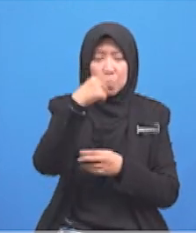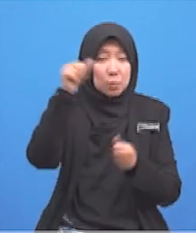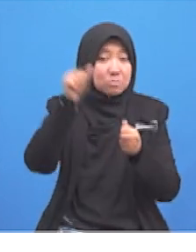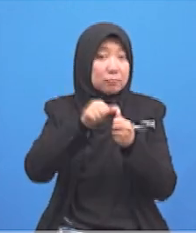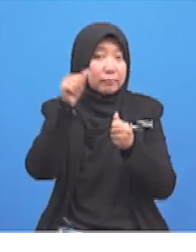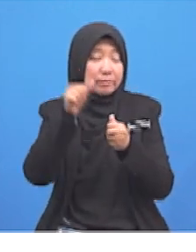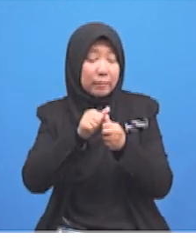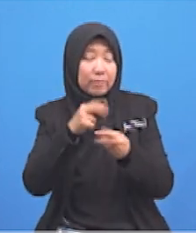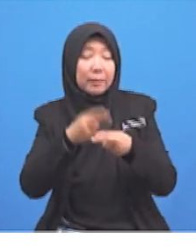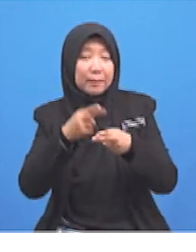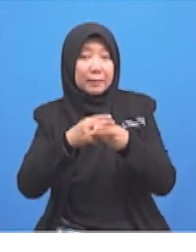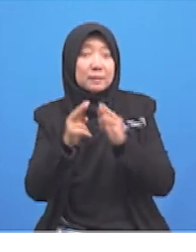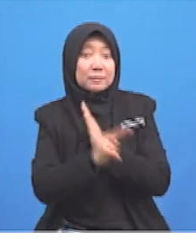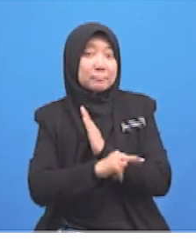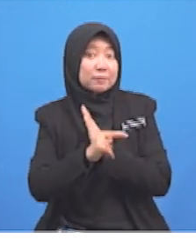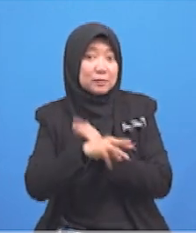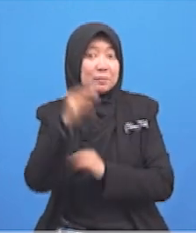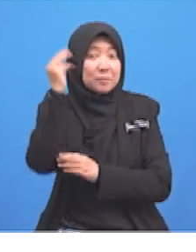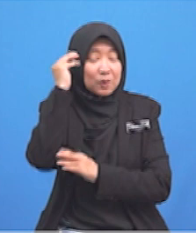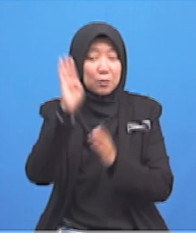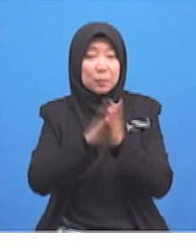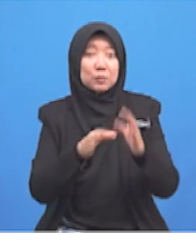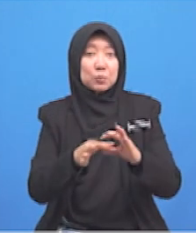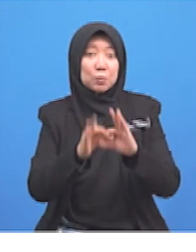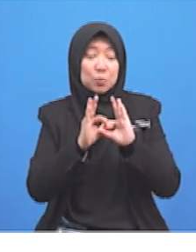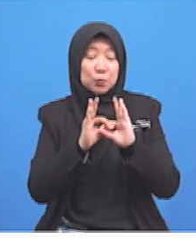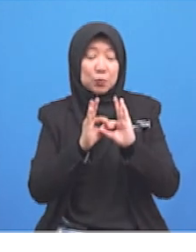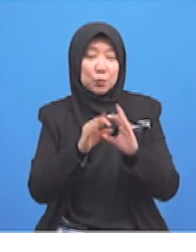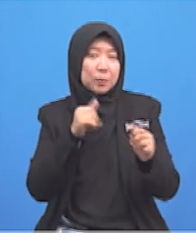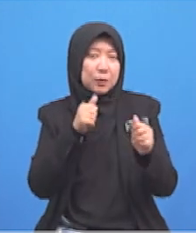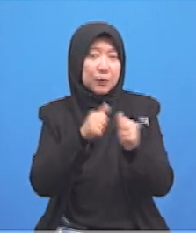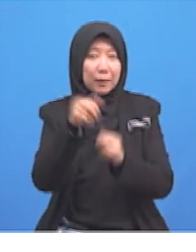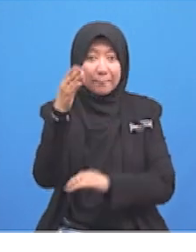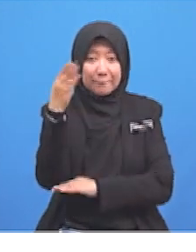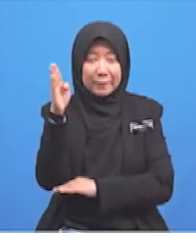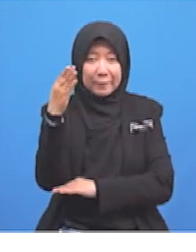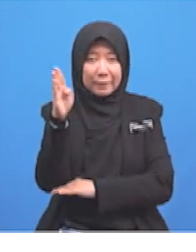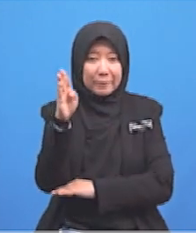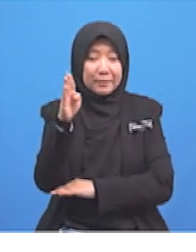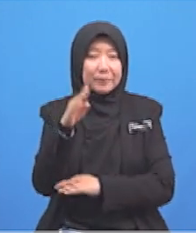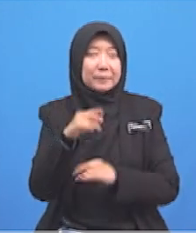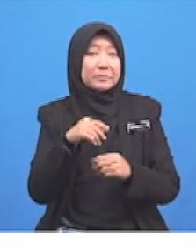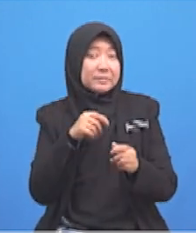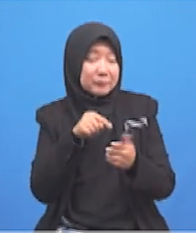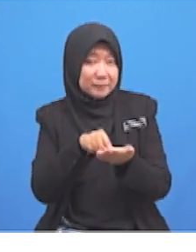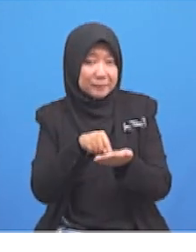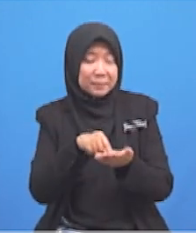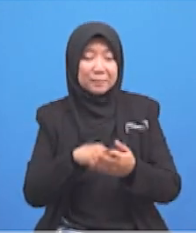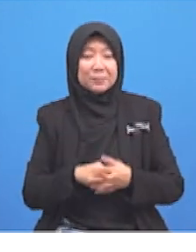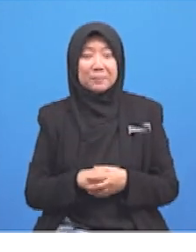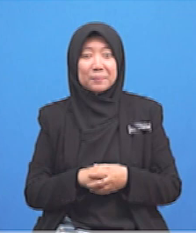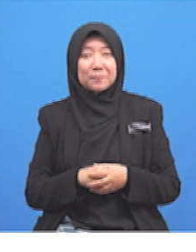mengingat nama-nama negeri-negeri Melayu Bersekutu berdasarkan bendera negeri-negeri Melayu Bersekutu?